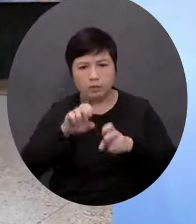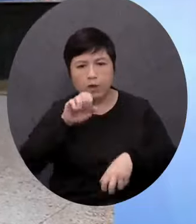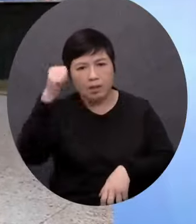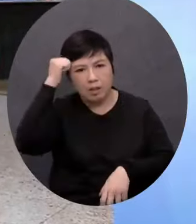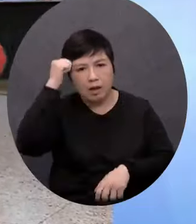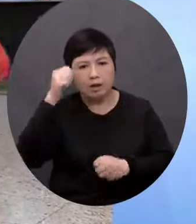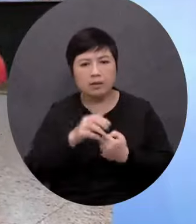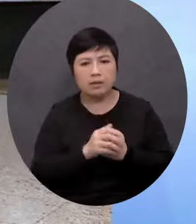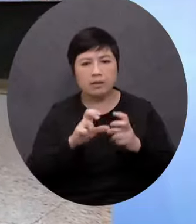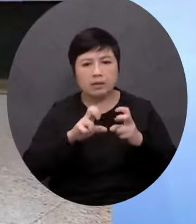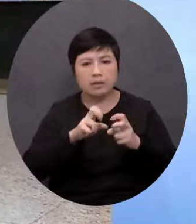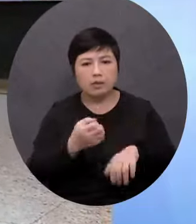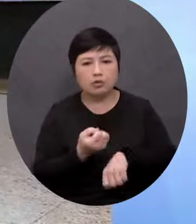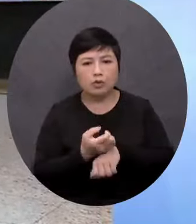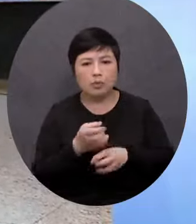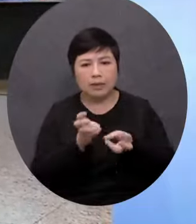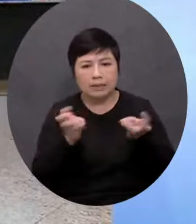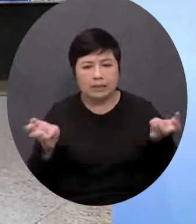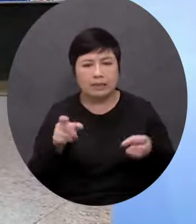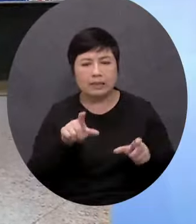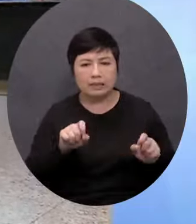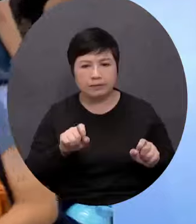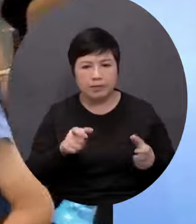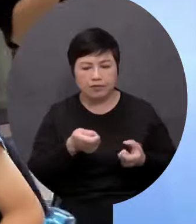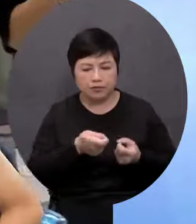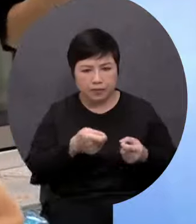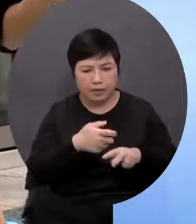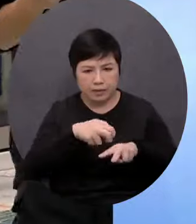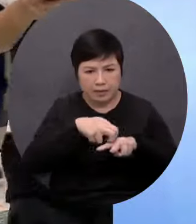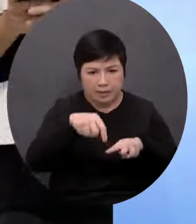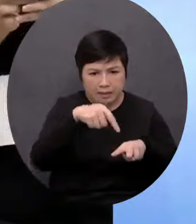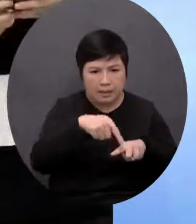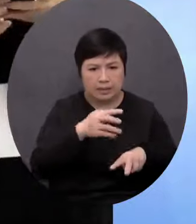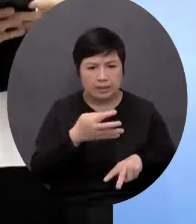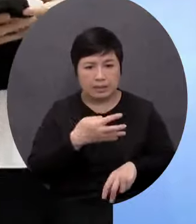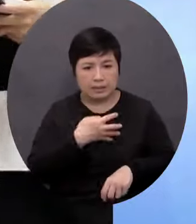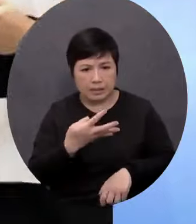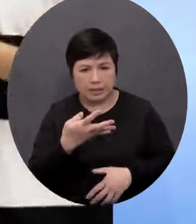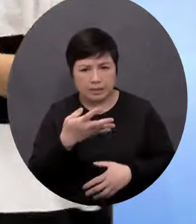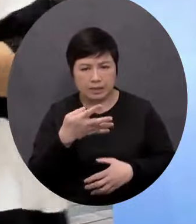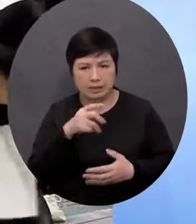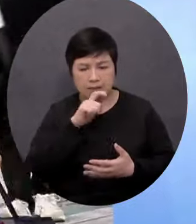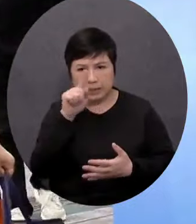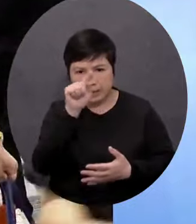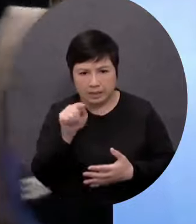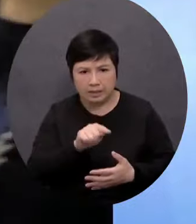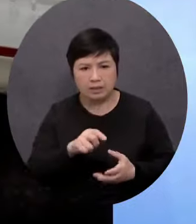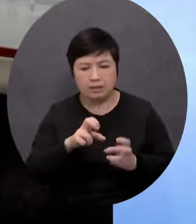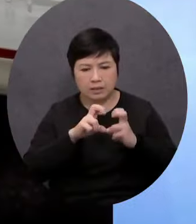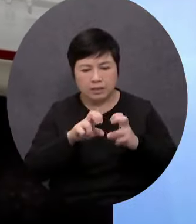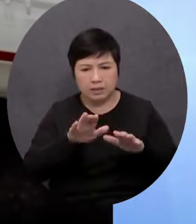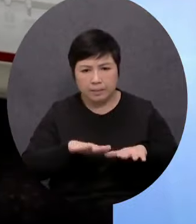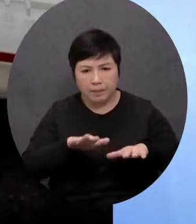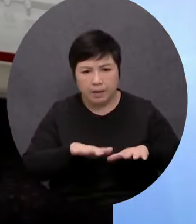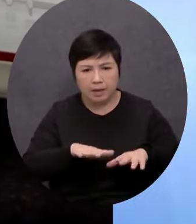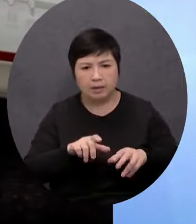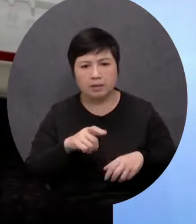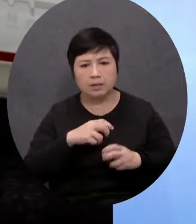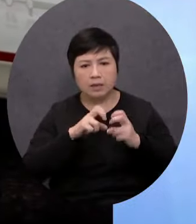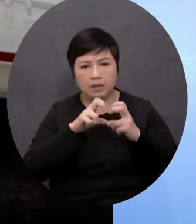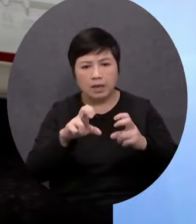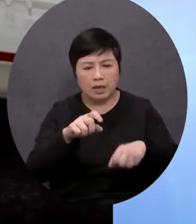港鐵荃灣線尖沙咀站附近路軌星期四出現裂縫，列車一度需要慢駛，整體行車